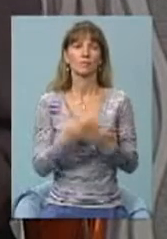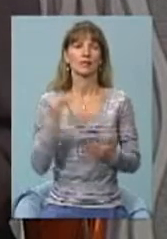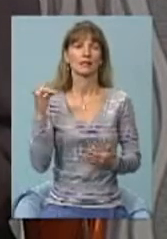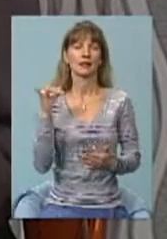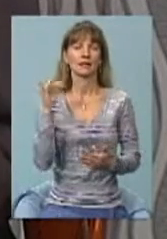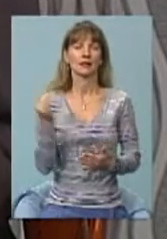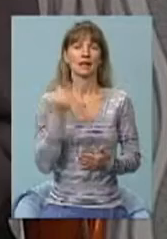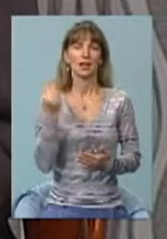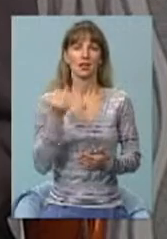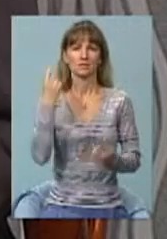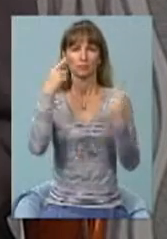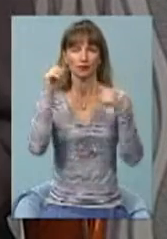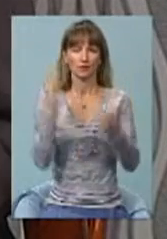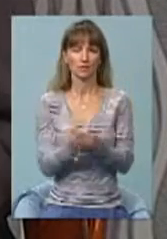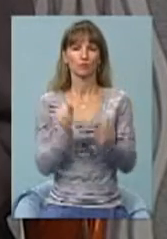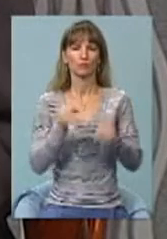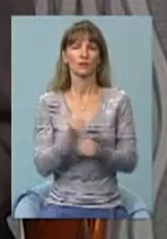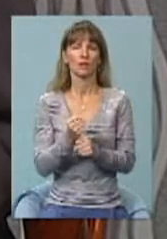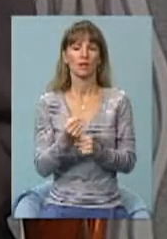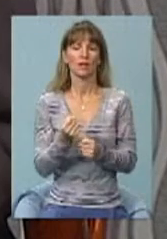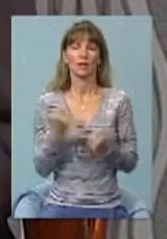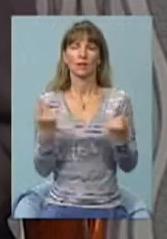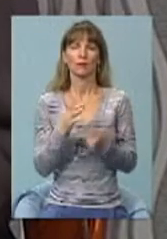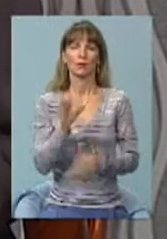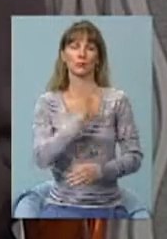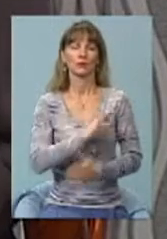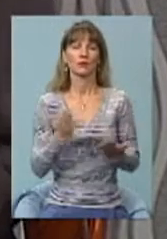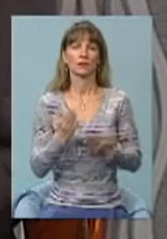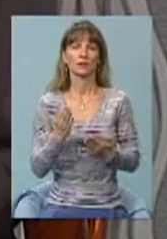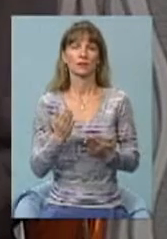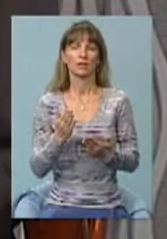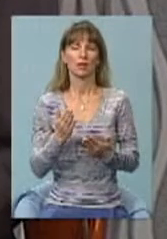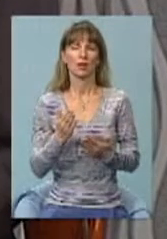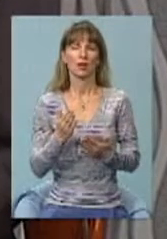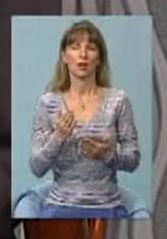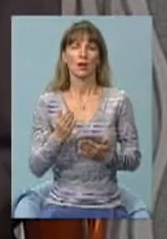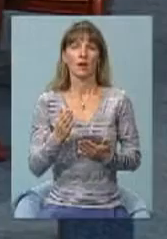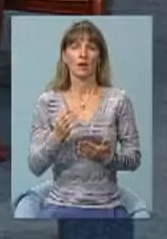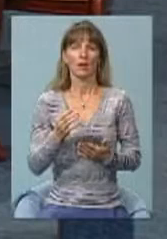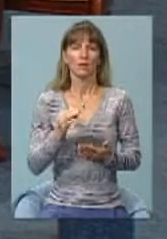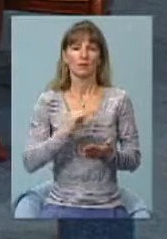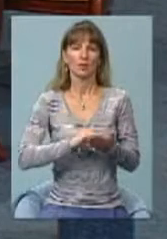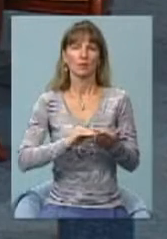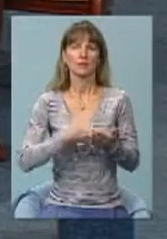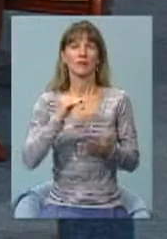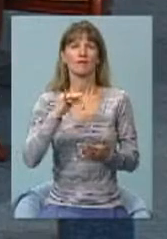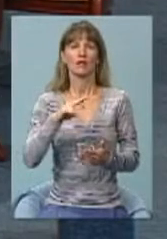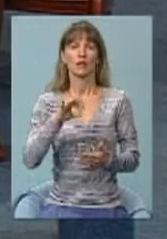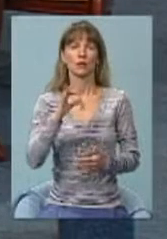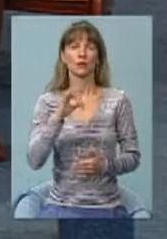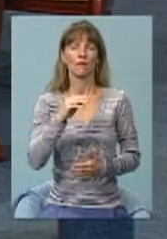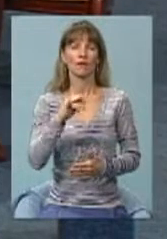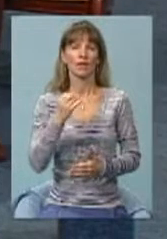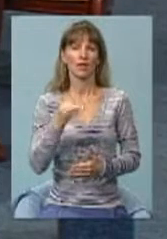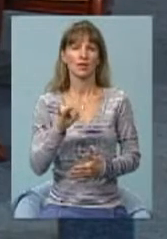можна реально створити якісь такі незвичні, користуючись якимись процесами філософії. Ну і, власне, як ти вважаєш, Діанко, а коли